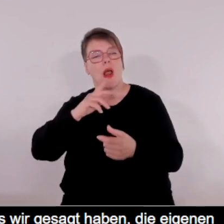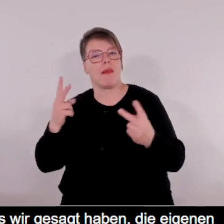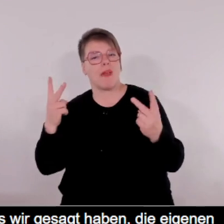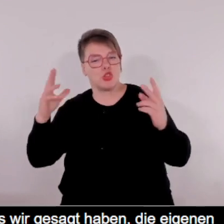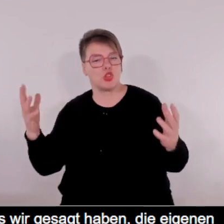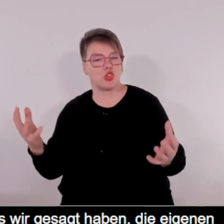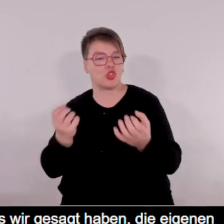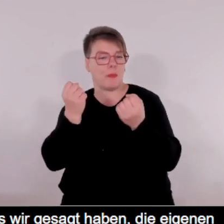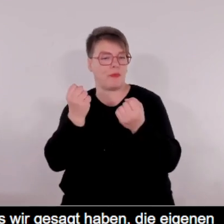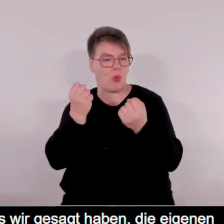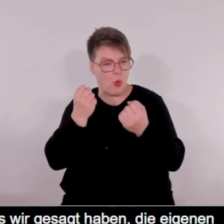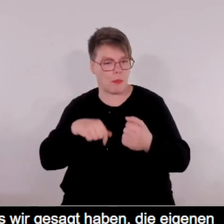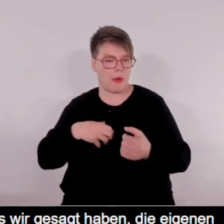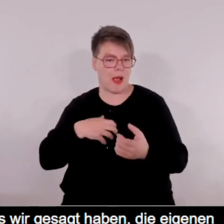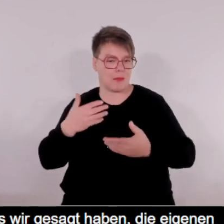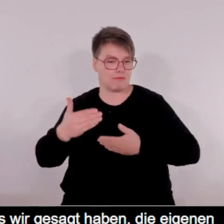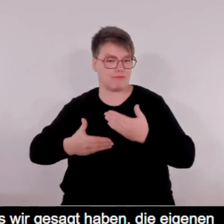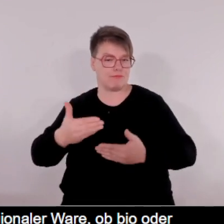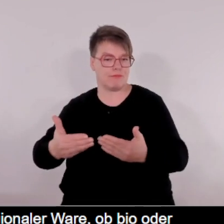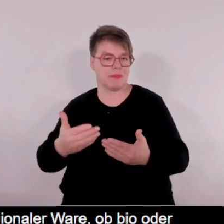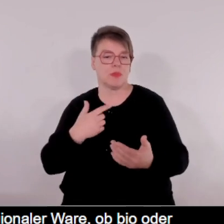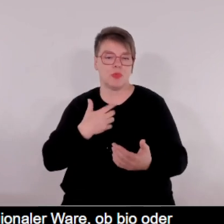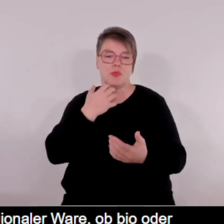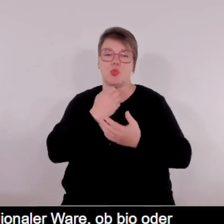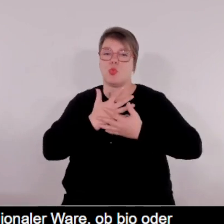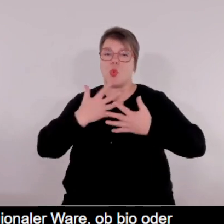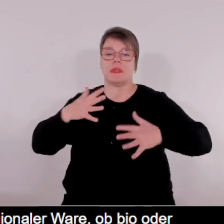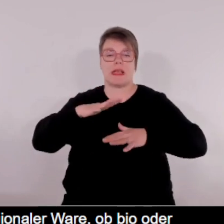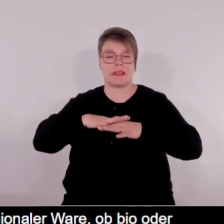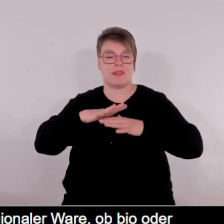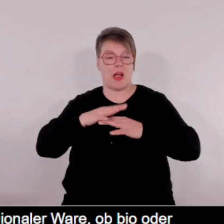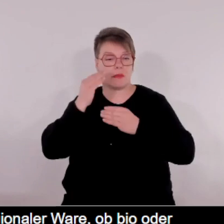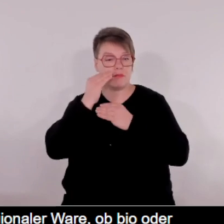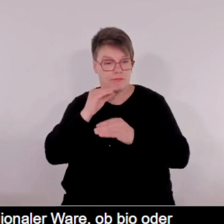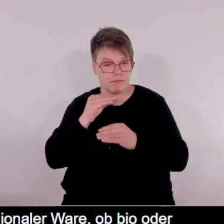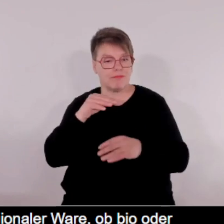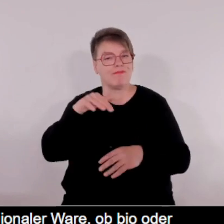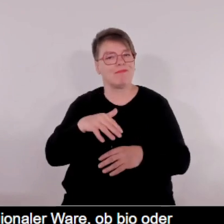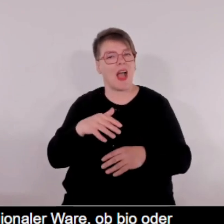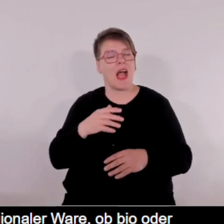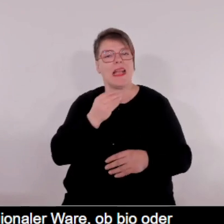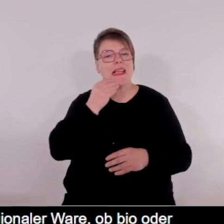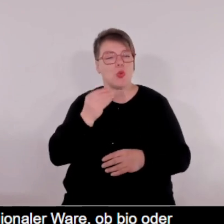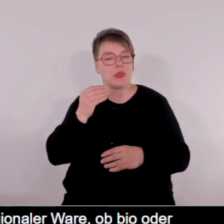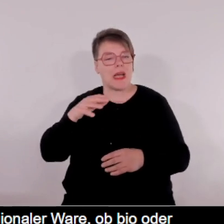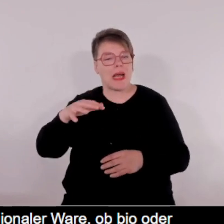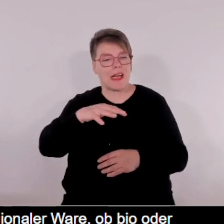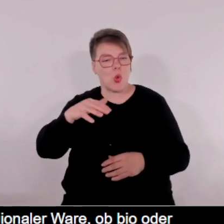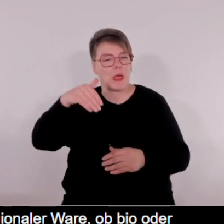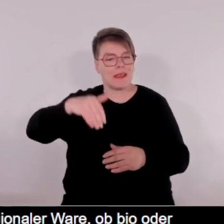flächendeckend fast in Bayern, also überall versprengelt zwar, aber mit fast 50 Prozent der Fläche schon in